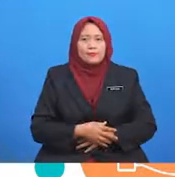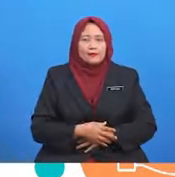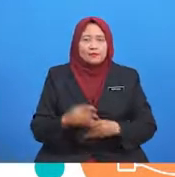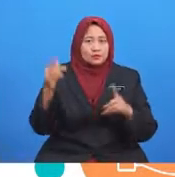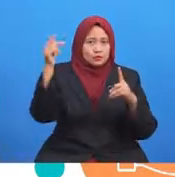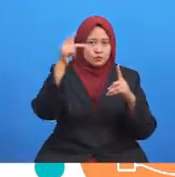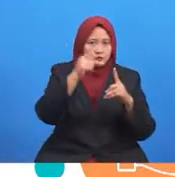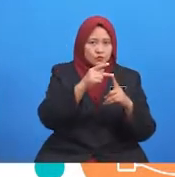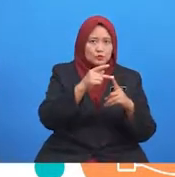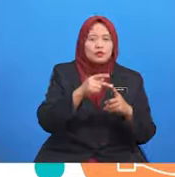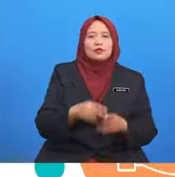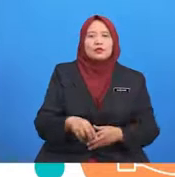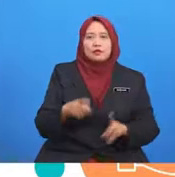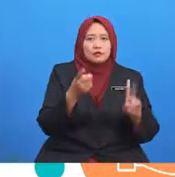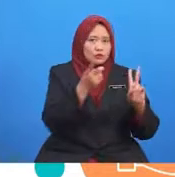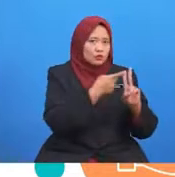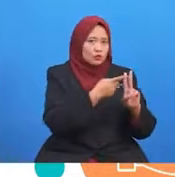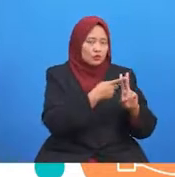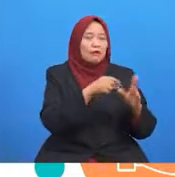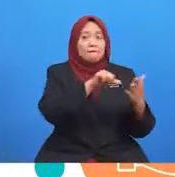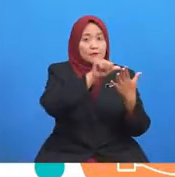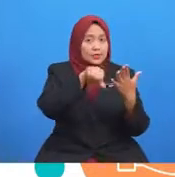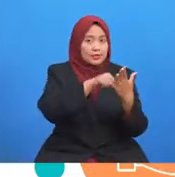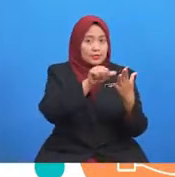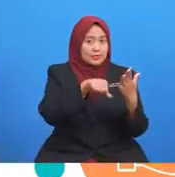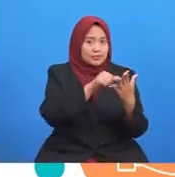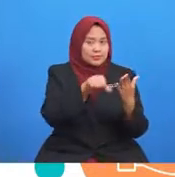ialah menganalisis.